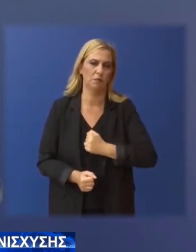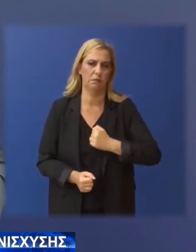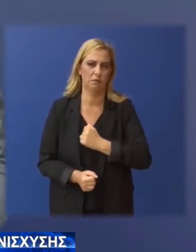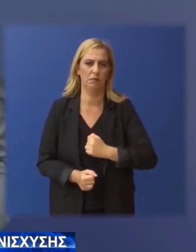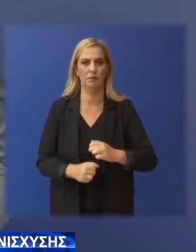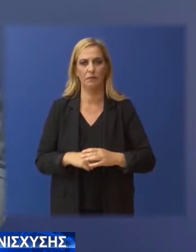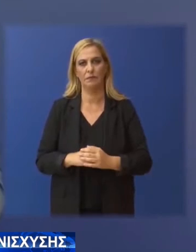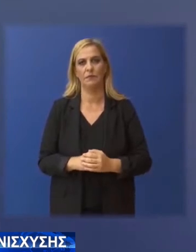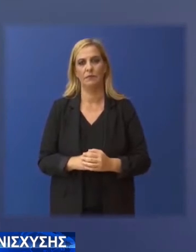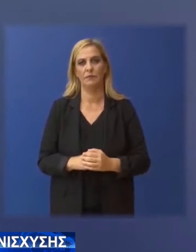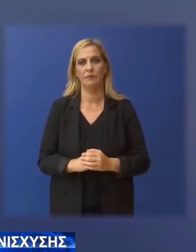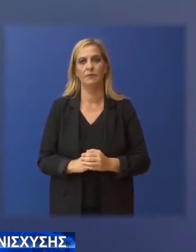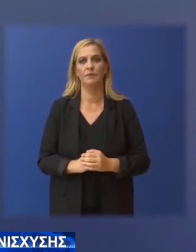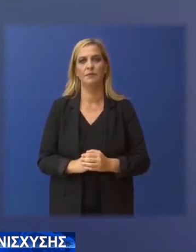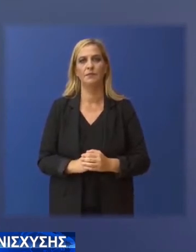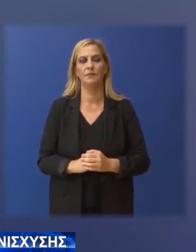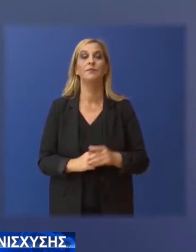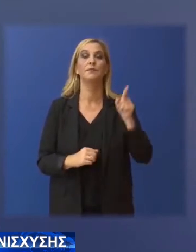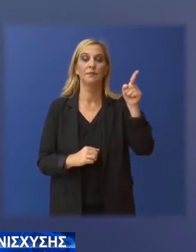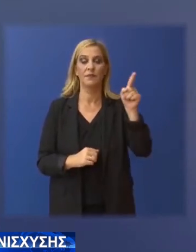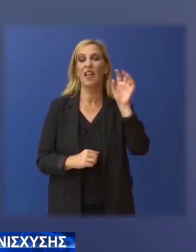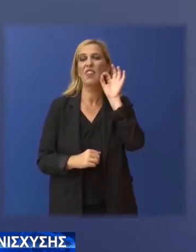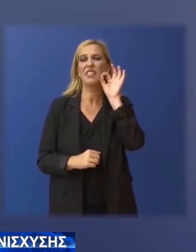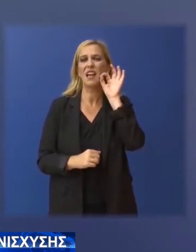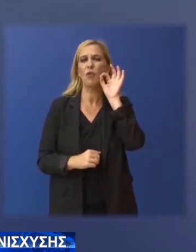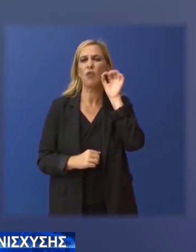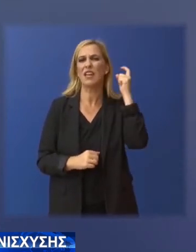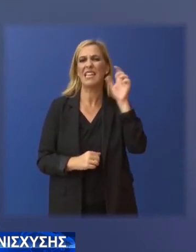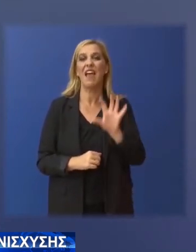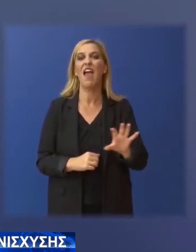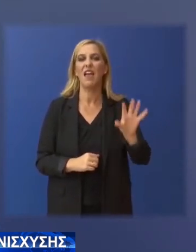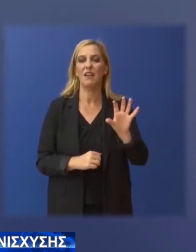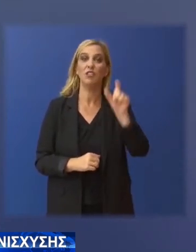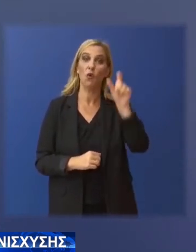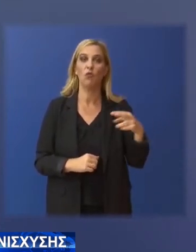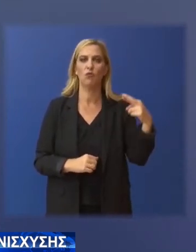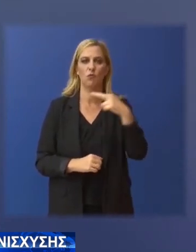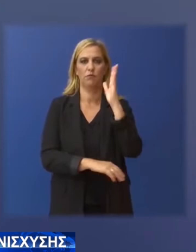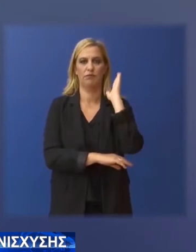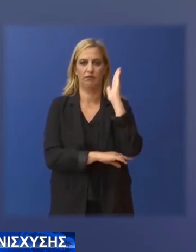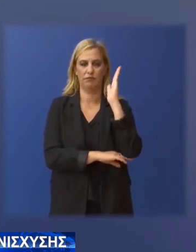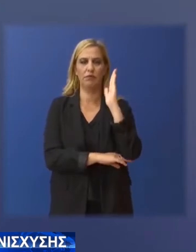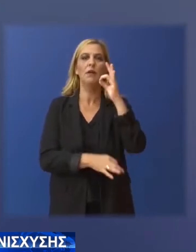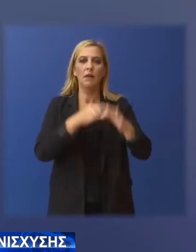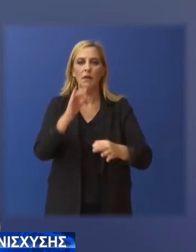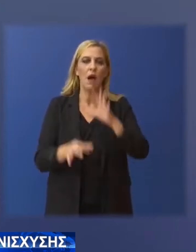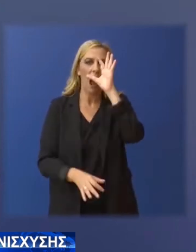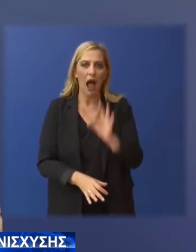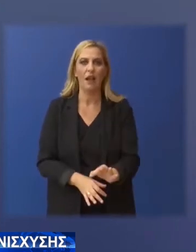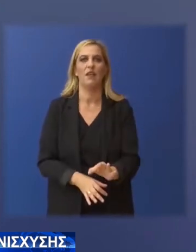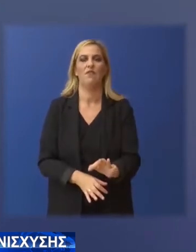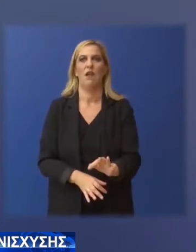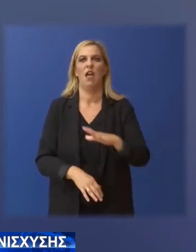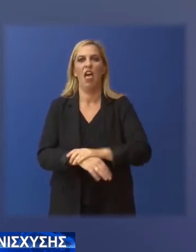δυστυχήματος. Στην ομιλία του στη Διεθνή Έκθεση Θεσσαλονίκης, ο Πρωθυπουργός μίλησε για ακόμα μια φορά με ειλικρίνεια, σαφείς δεσμεύσεις,